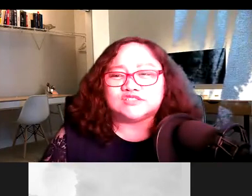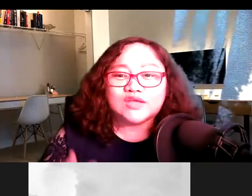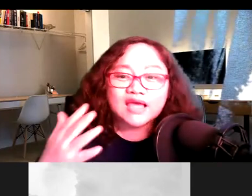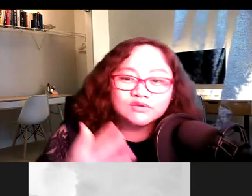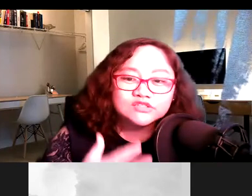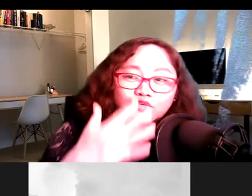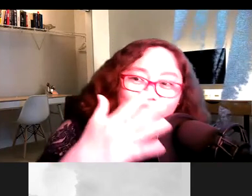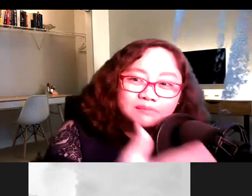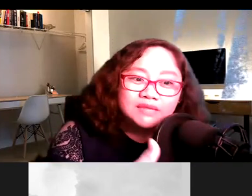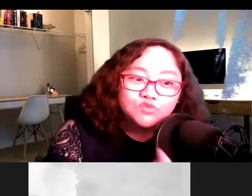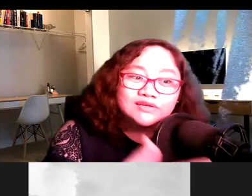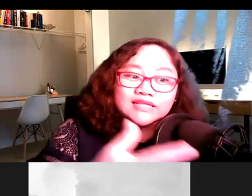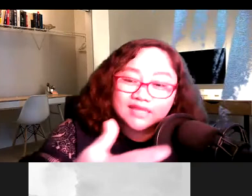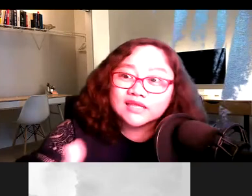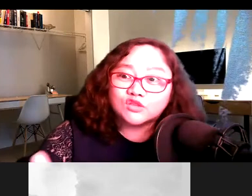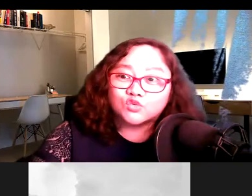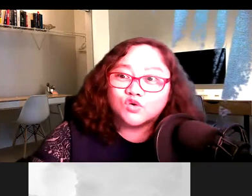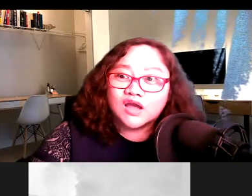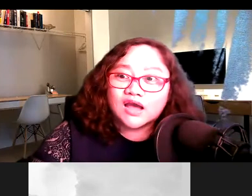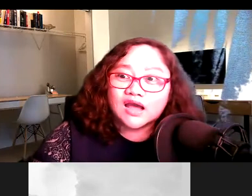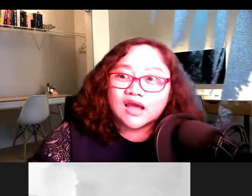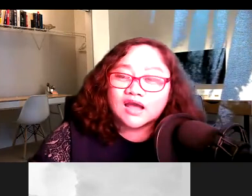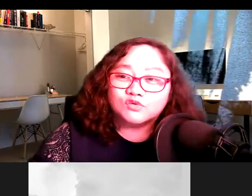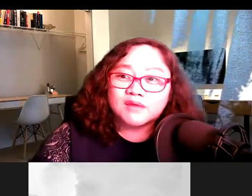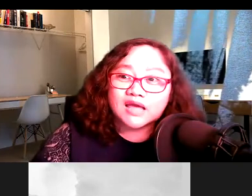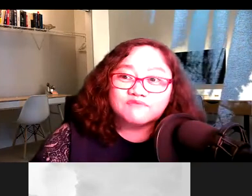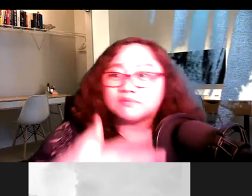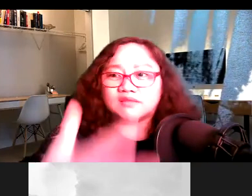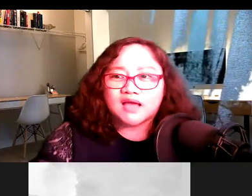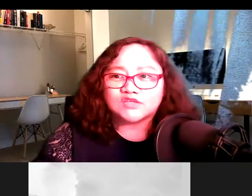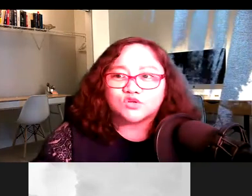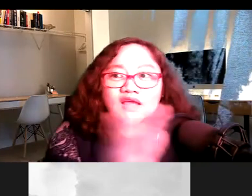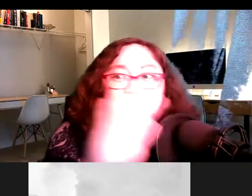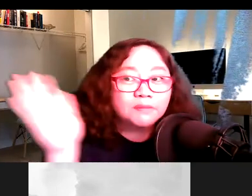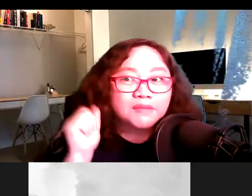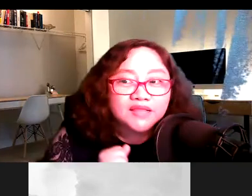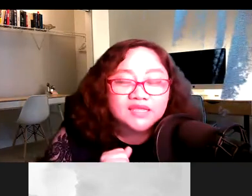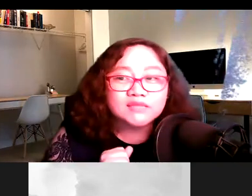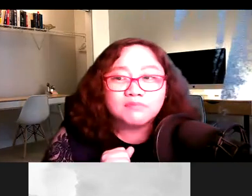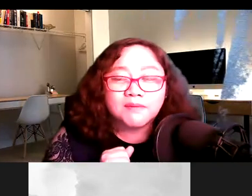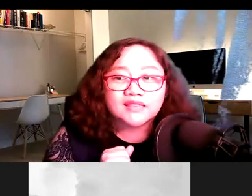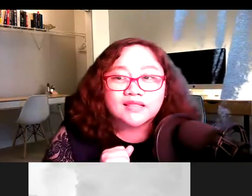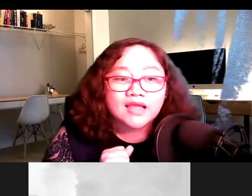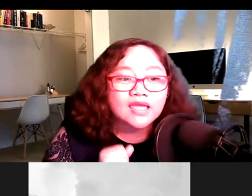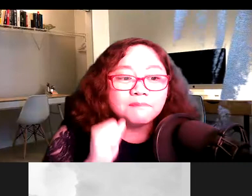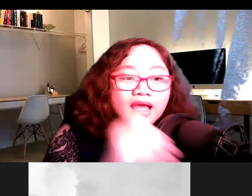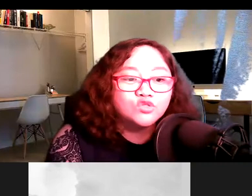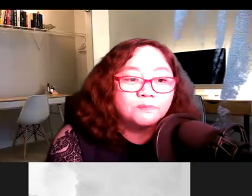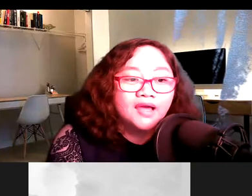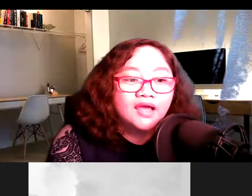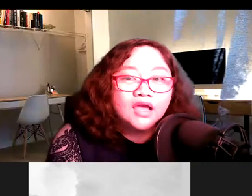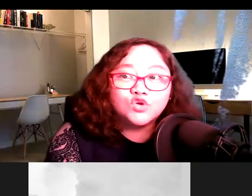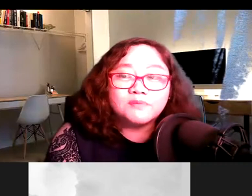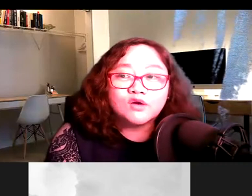consideration. So kaya we really take into yung mga affirmative action. So usapin pa lang 'yan ng babae at lalaki. Eh paano